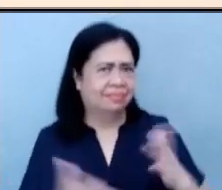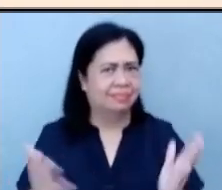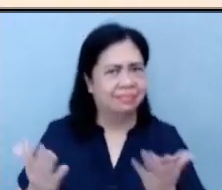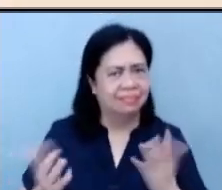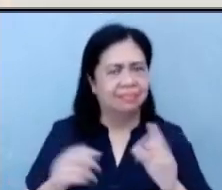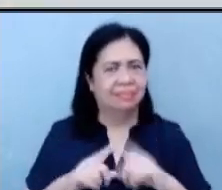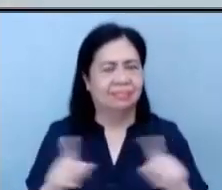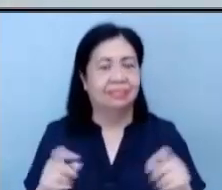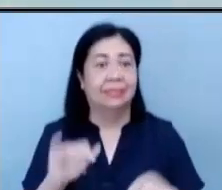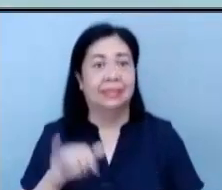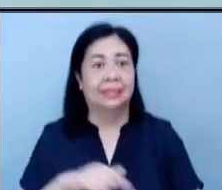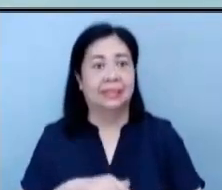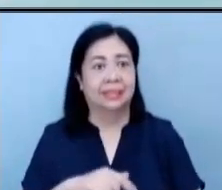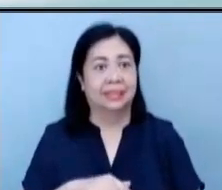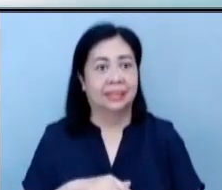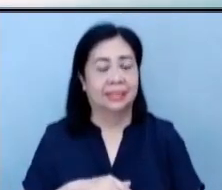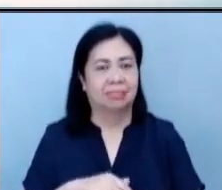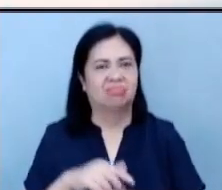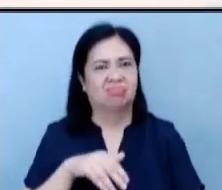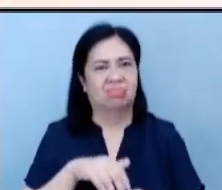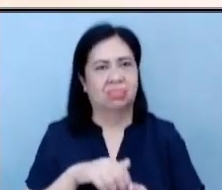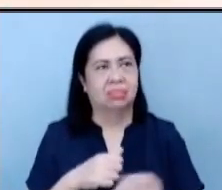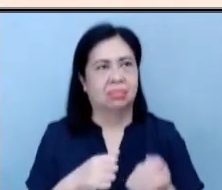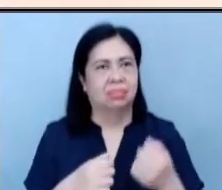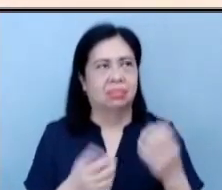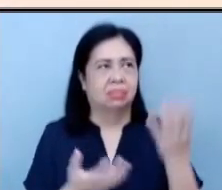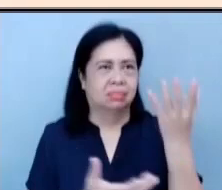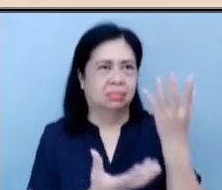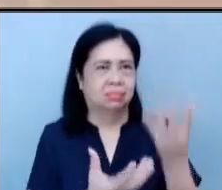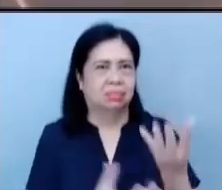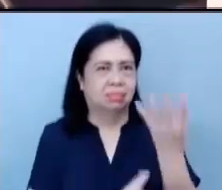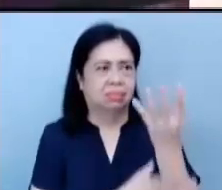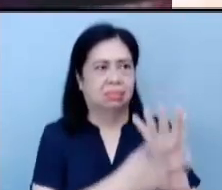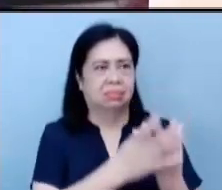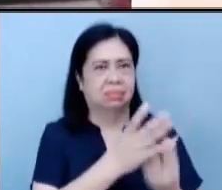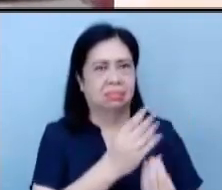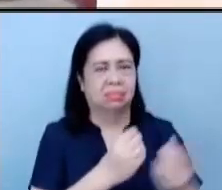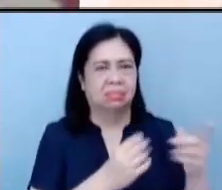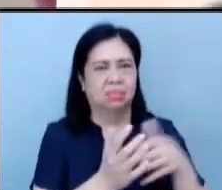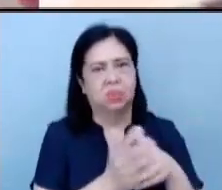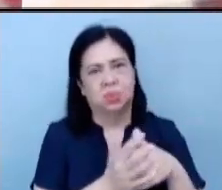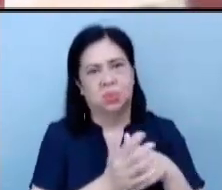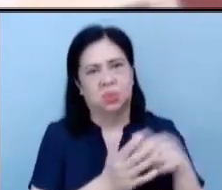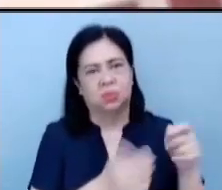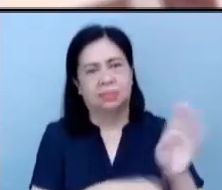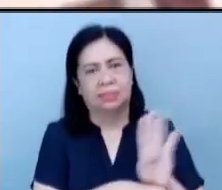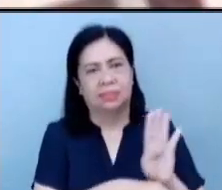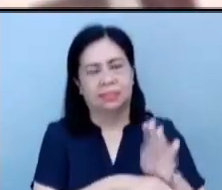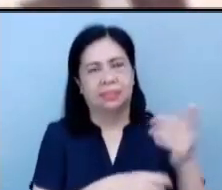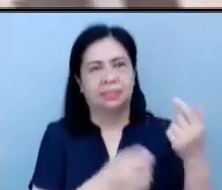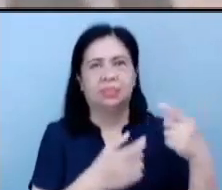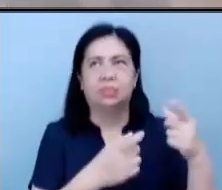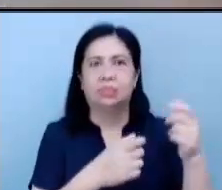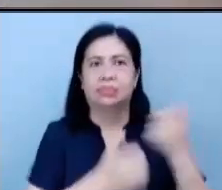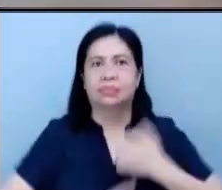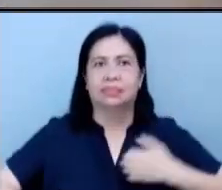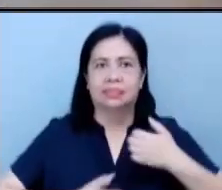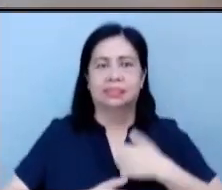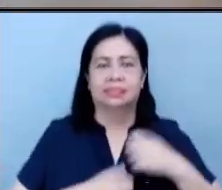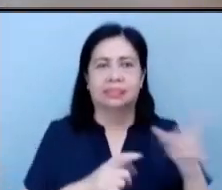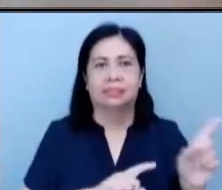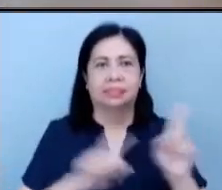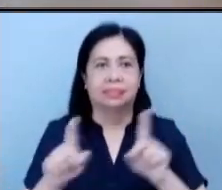ma'am, humina na yung entertainer ang umise sa Japan. And after noon, napunta ako ng